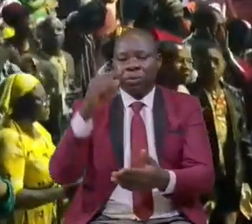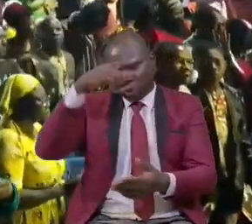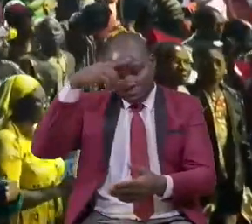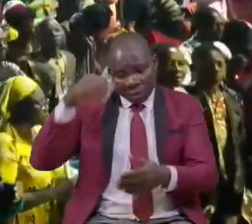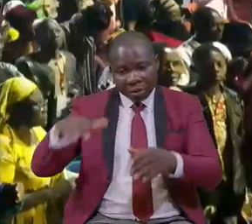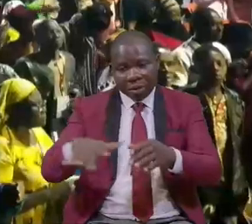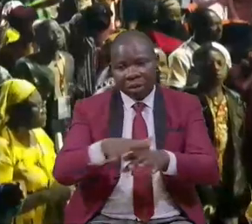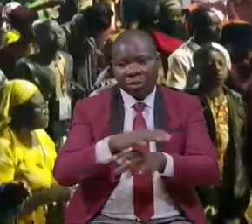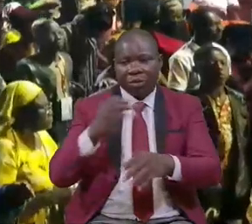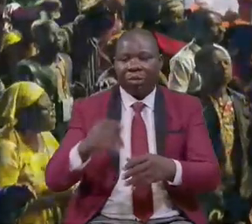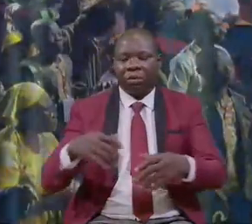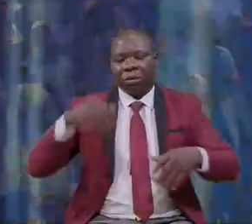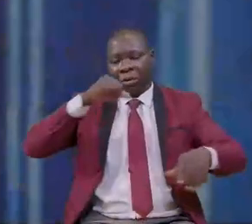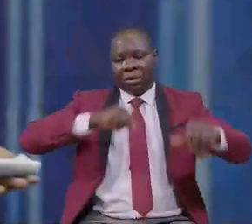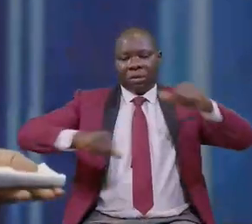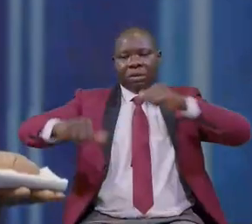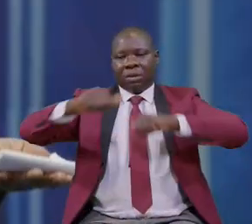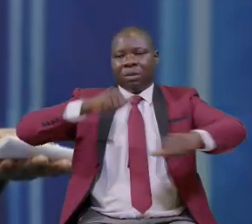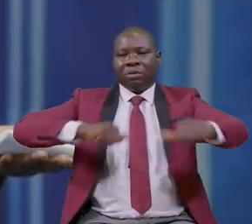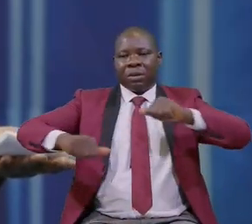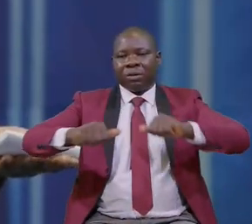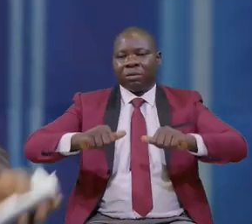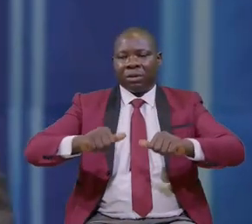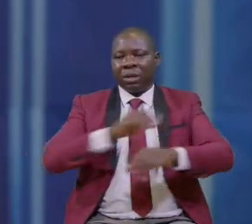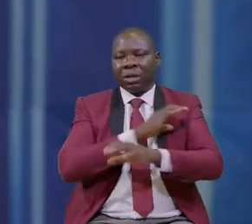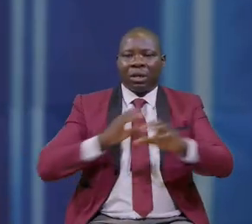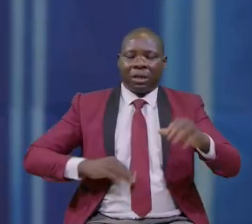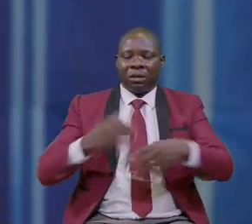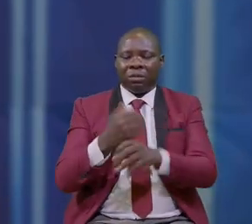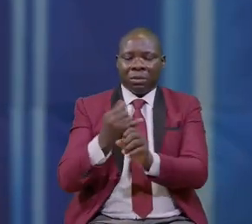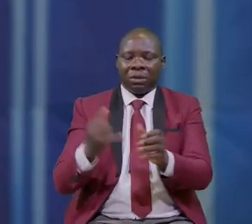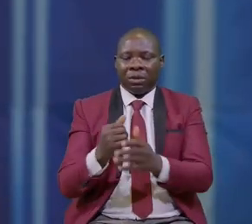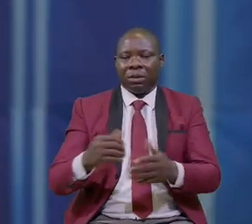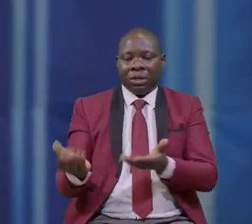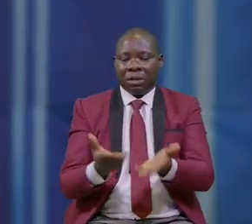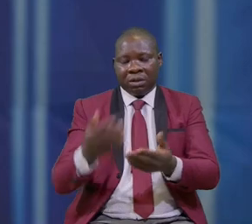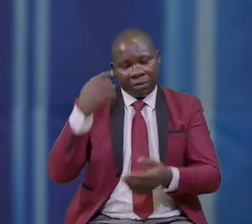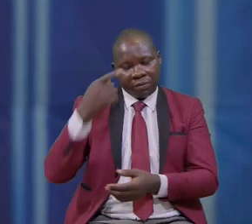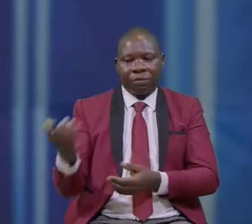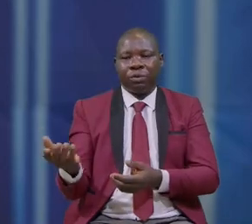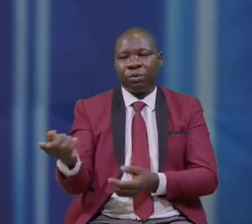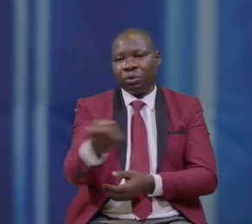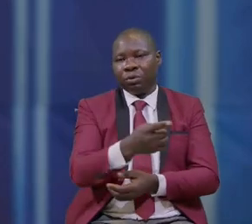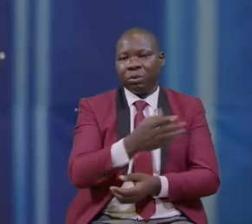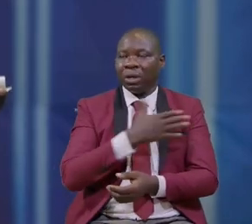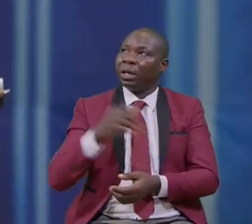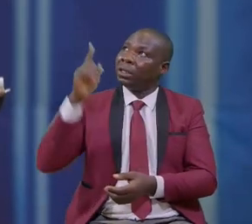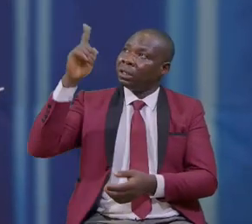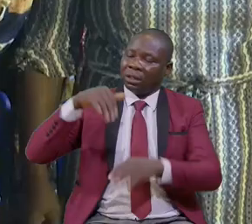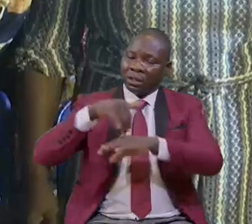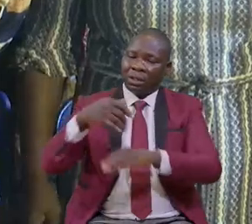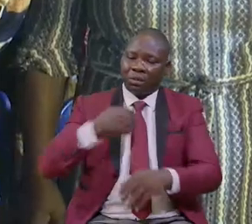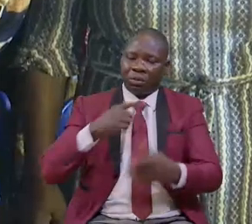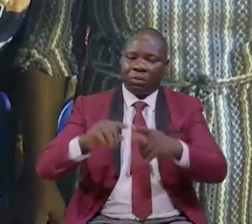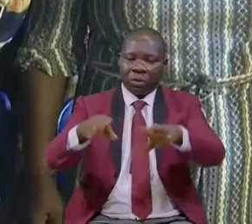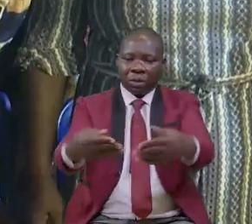Sans aucun doute, Christ l'a rendu disponible pour toi. Et il m'a envoyé te